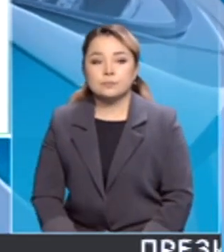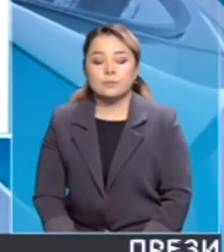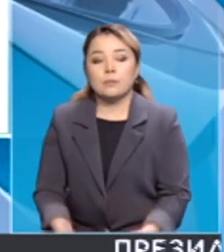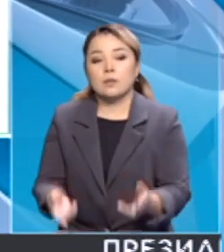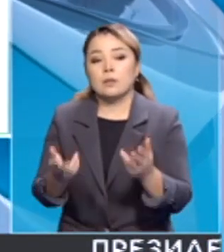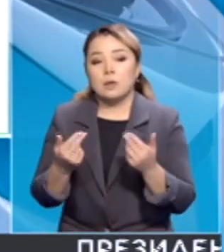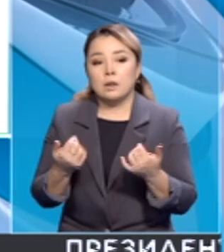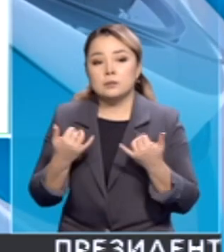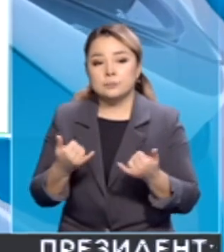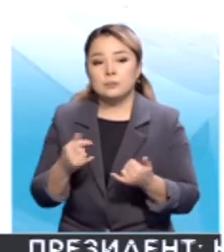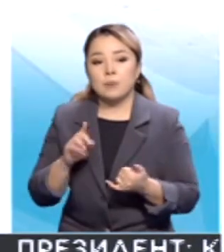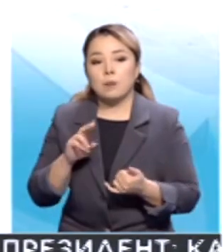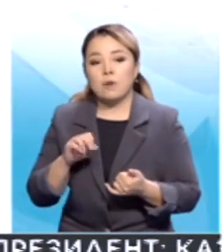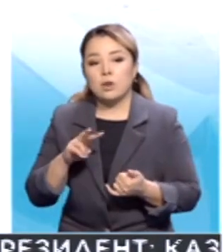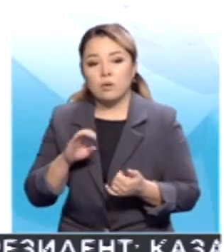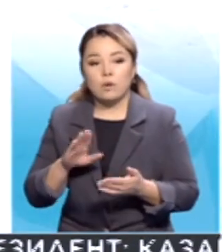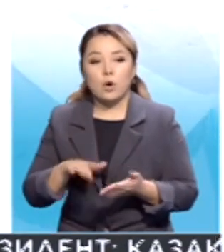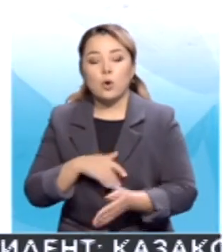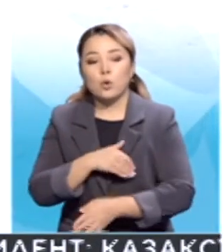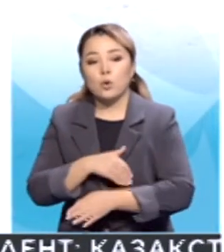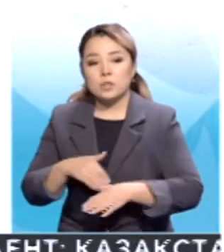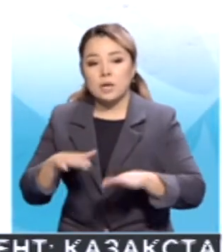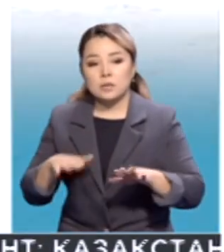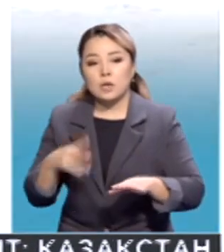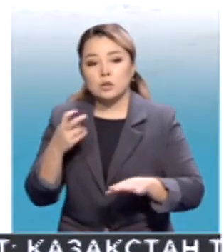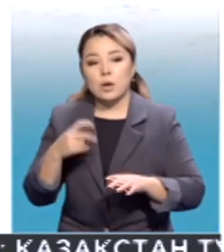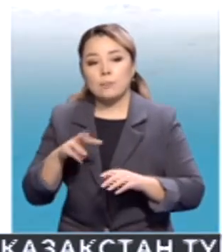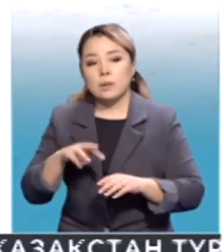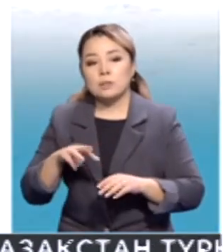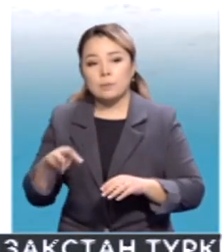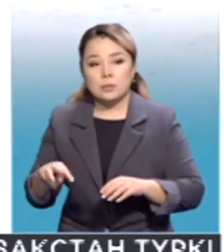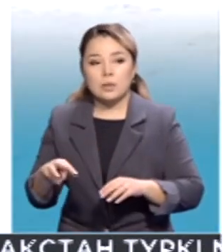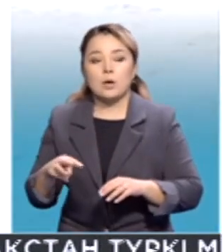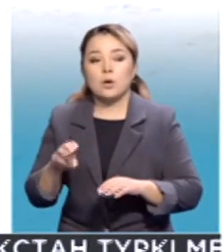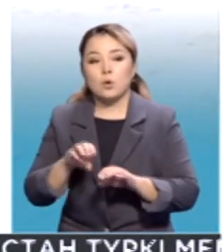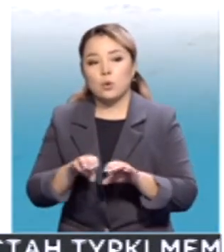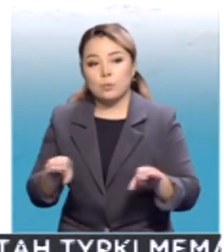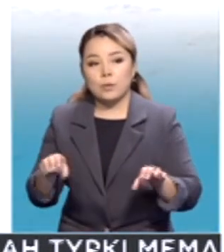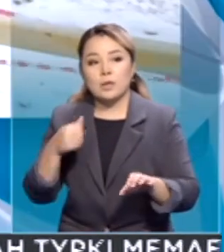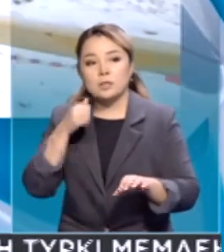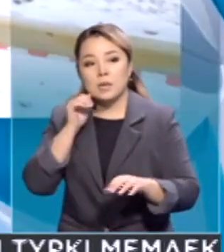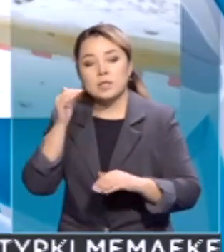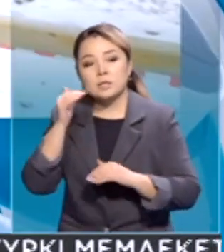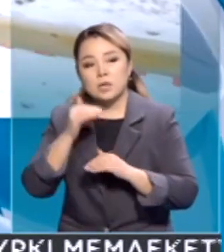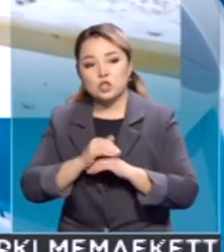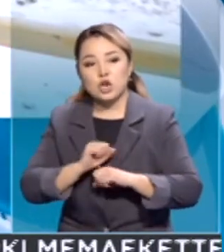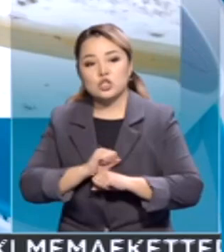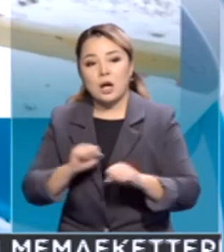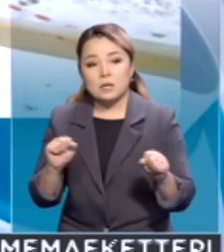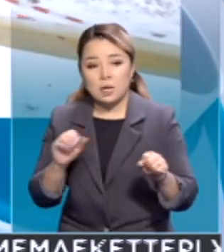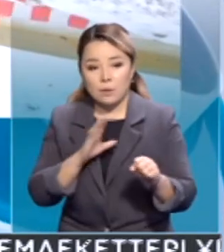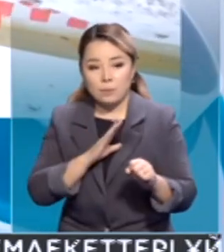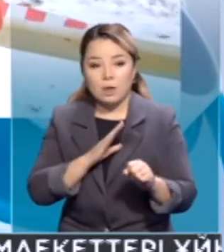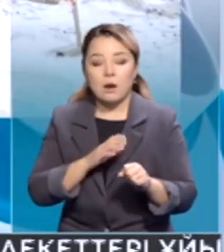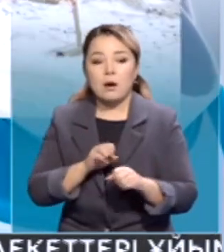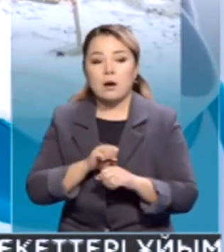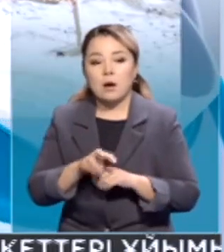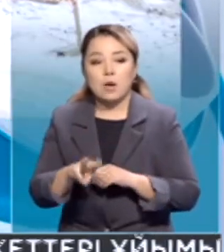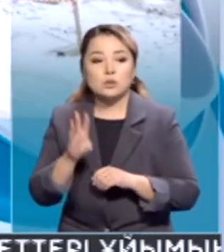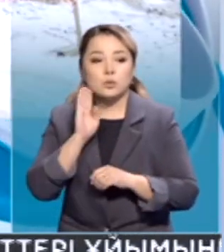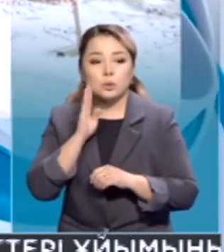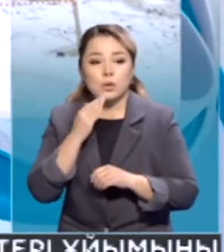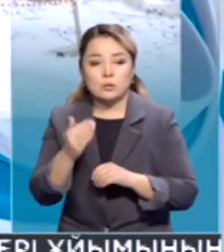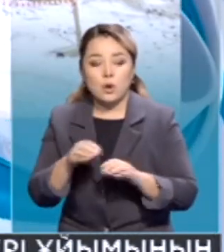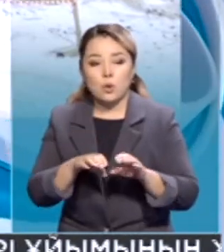Я, Дархан, Павлов көшесіндегі диаметр 200 мм болатын құбыр кешке жарылған, аққан су